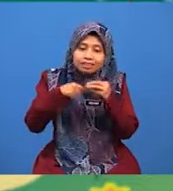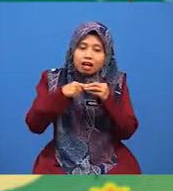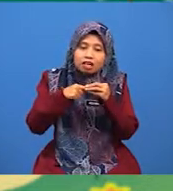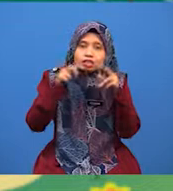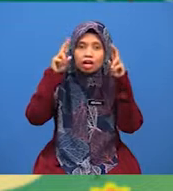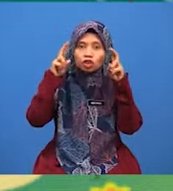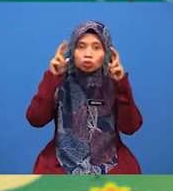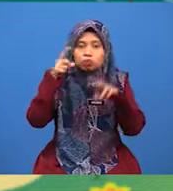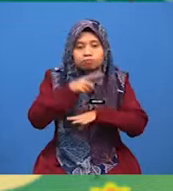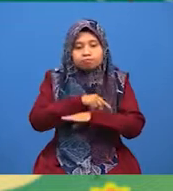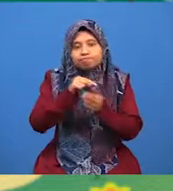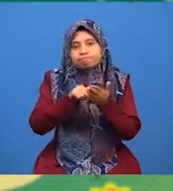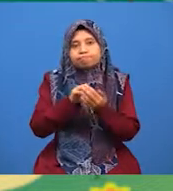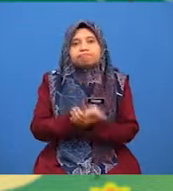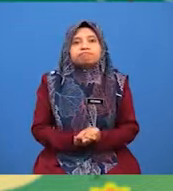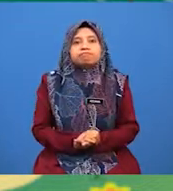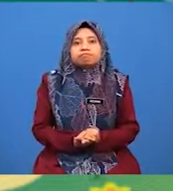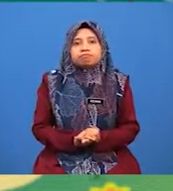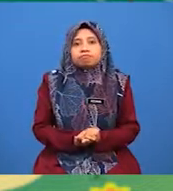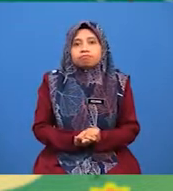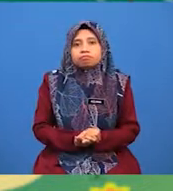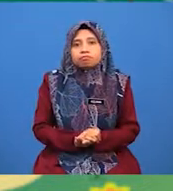tentang topik pembelajaran sebentar tadi.